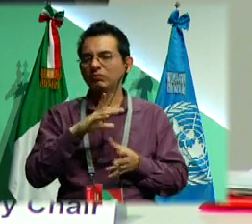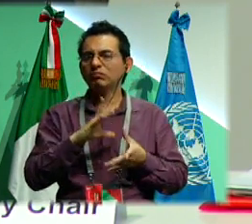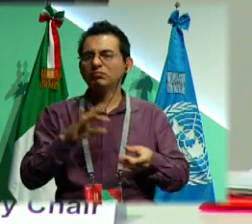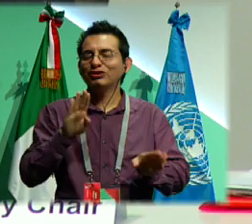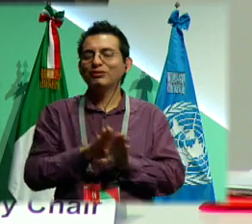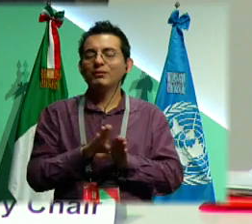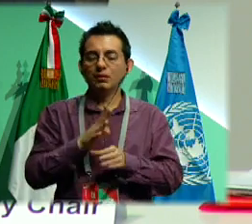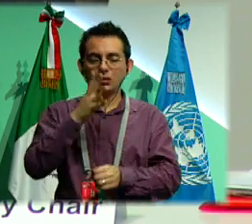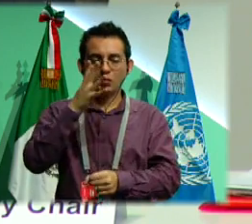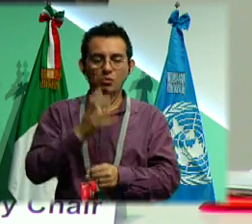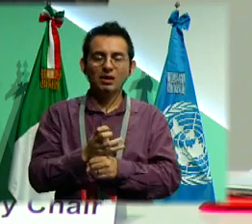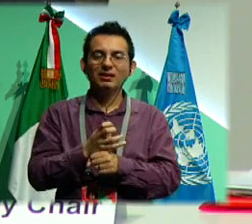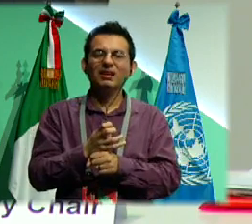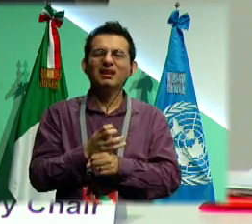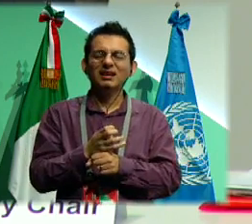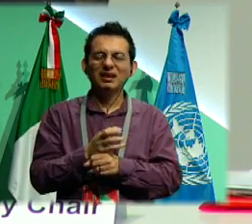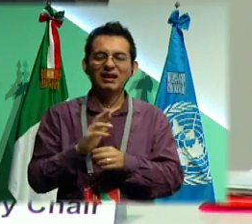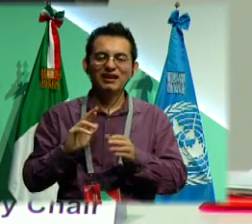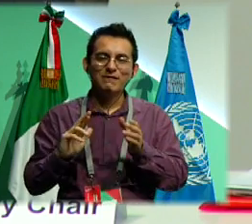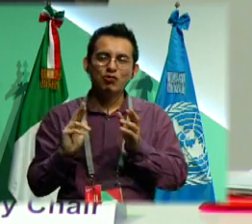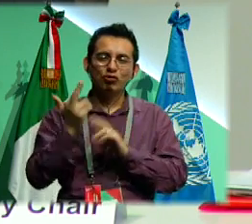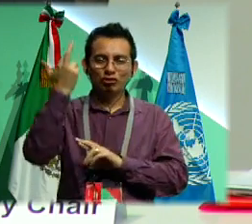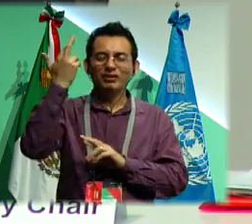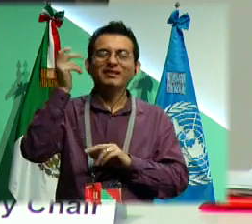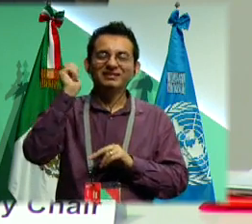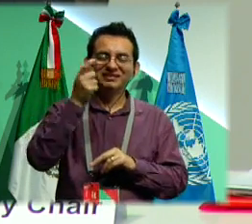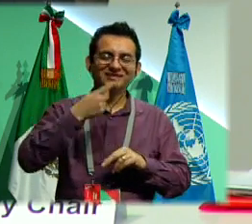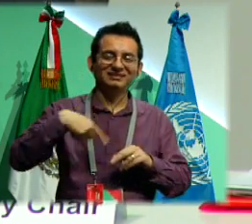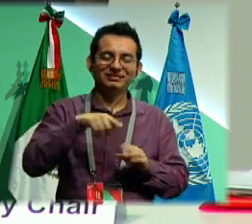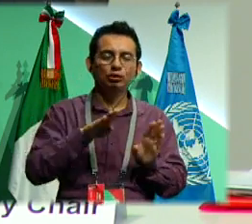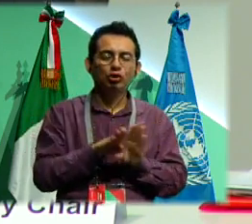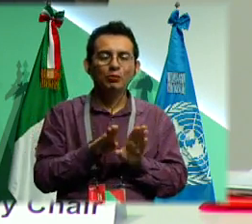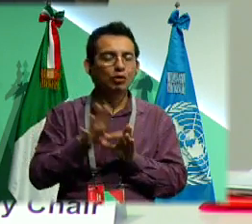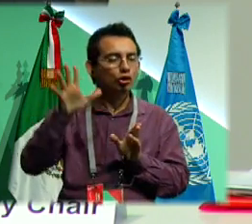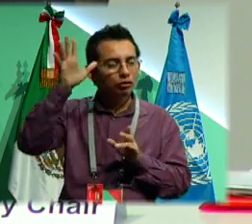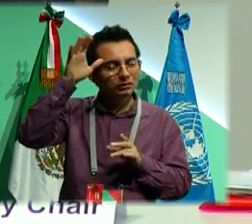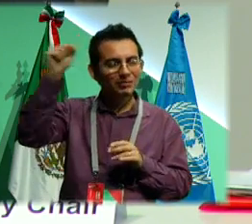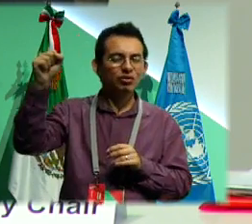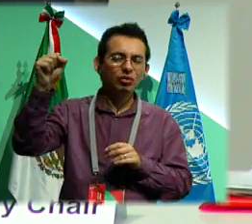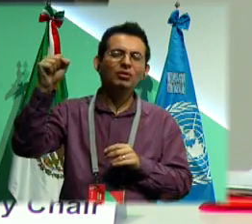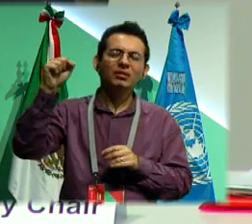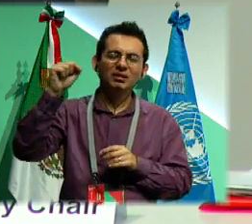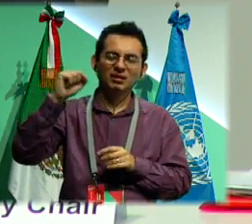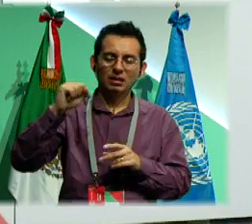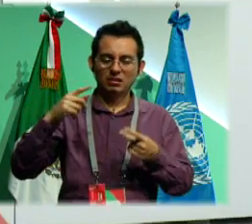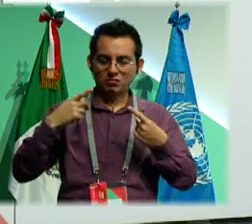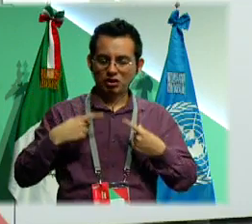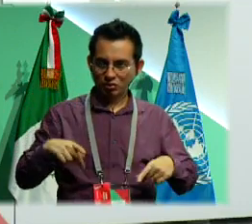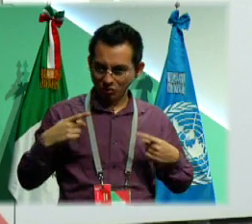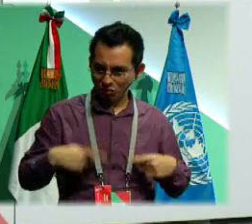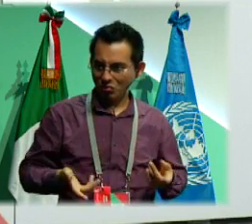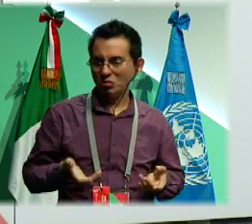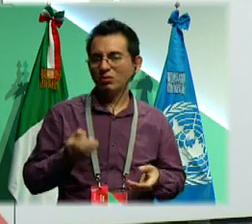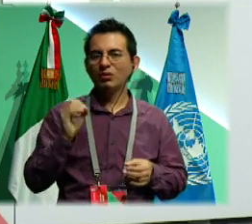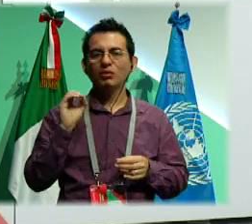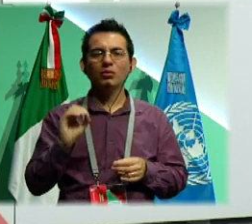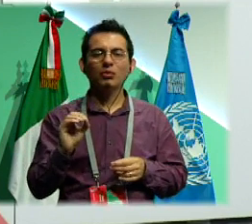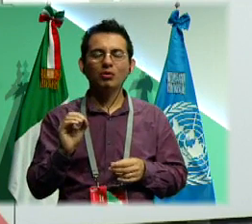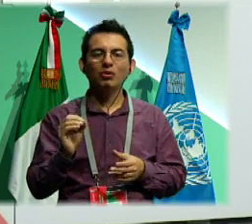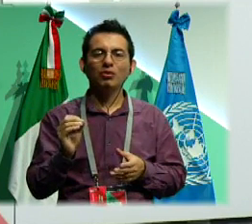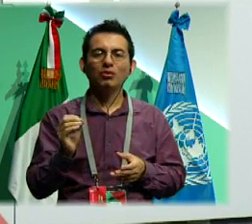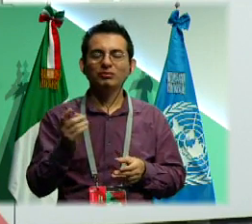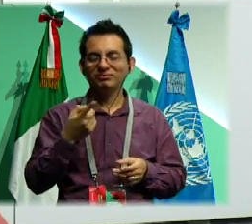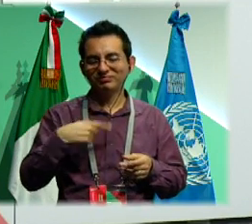cette révolution, la conception personnelle, la conception de la